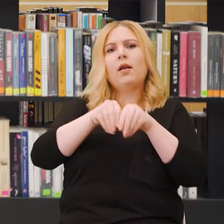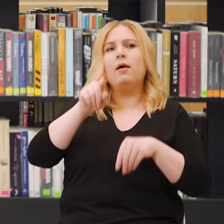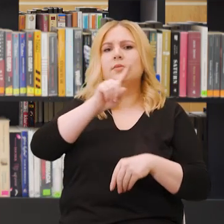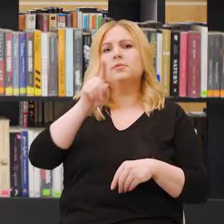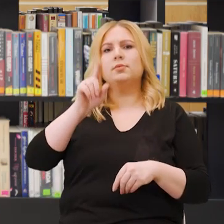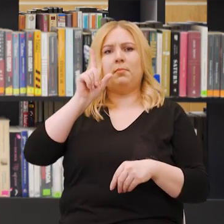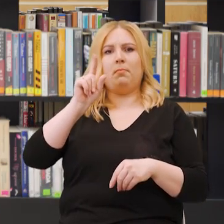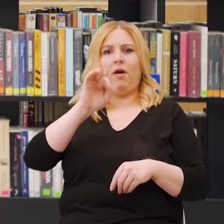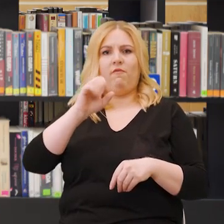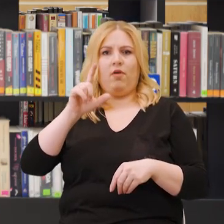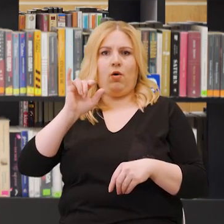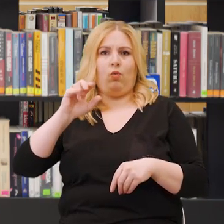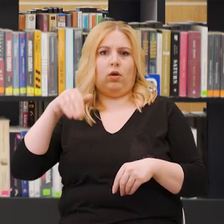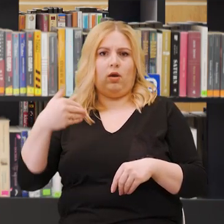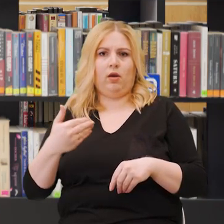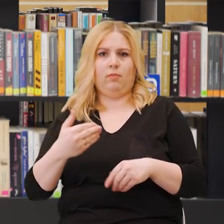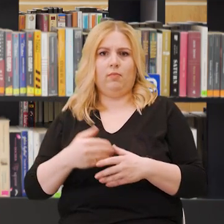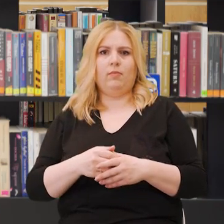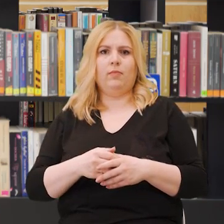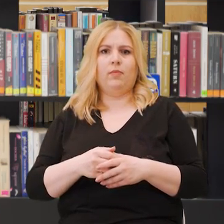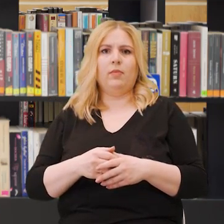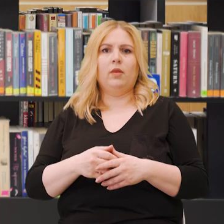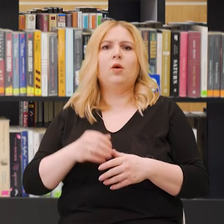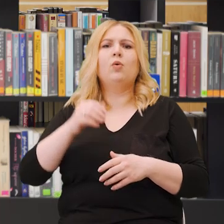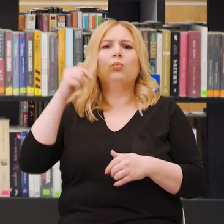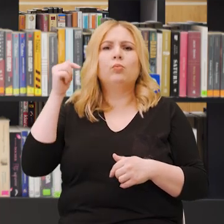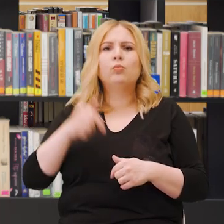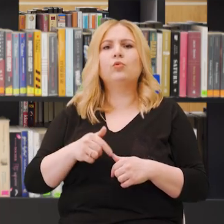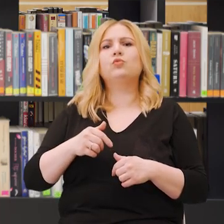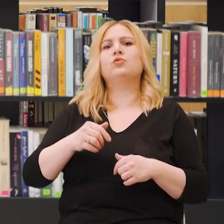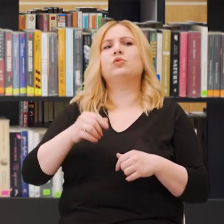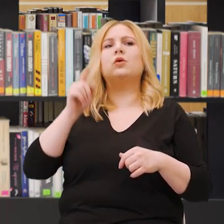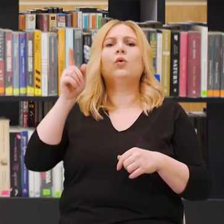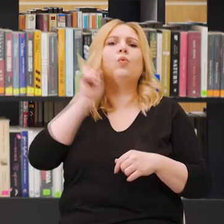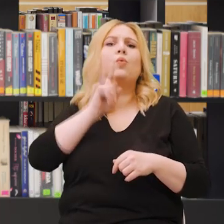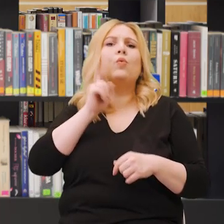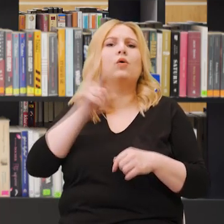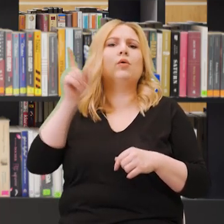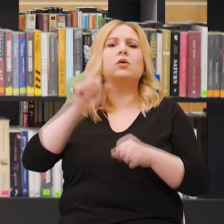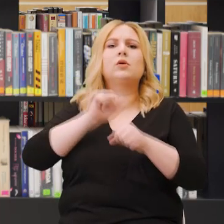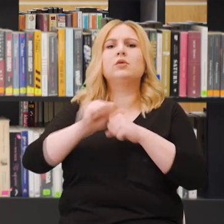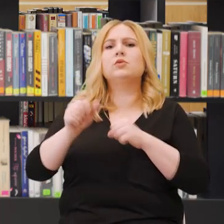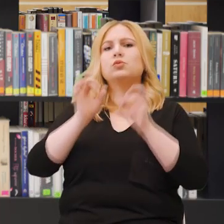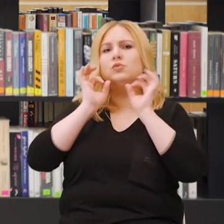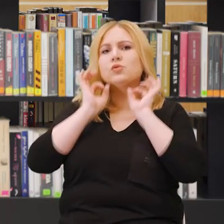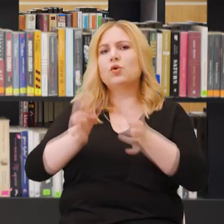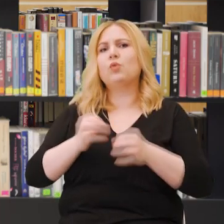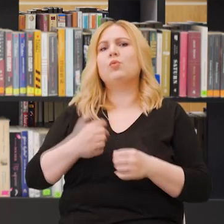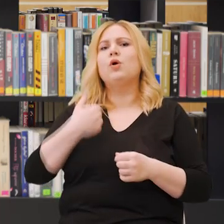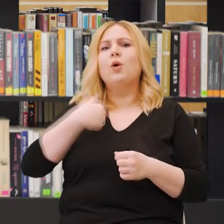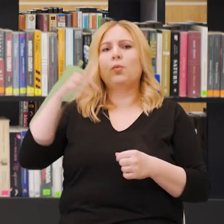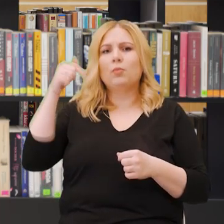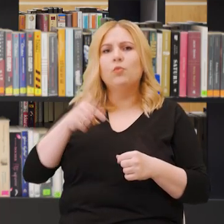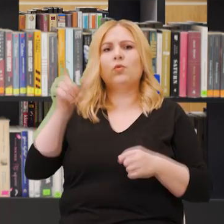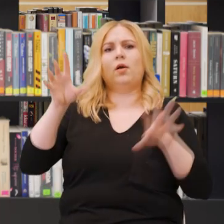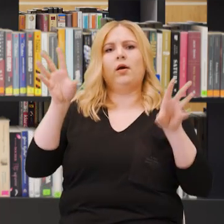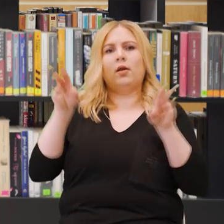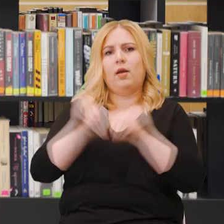ulegało wątpliwości. Nie darmo przeznaczenie postawiło na drodze jej życia tego cudownego chłopca. Zmarnować taką